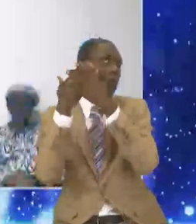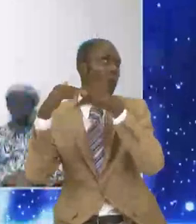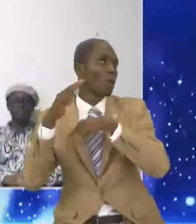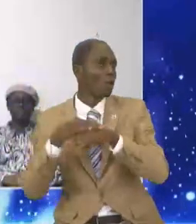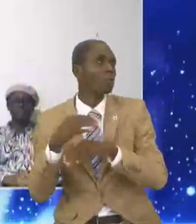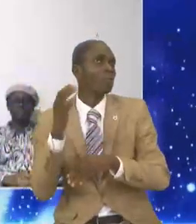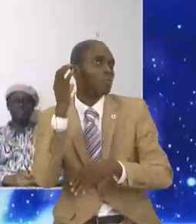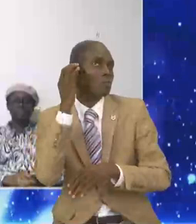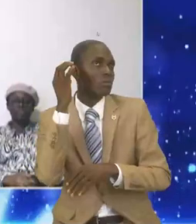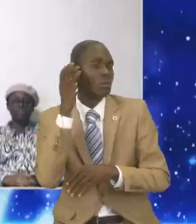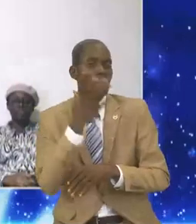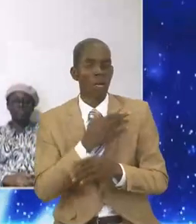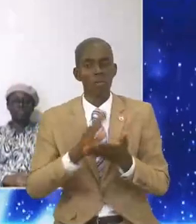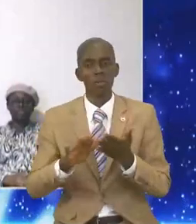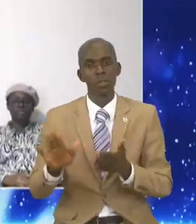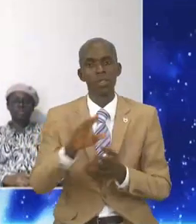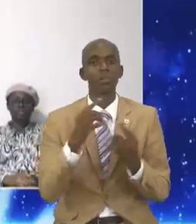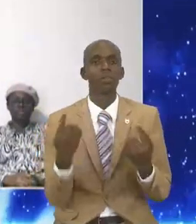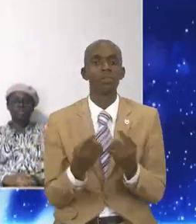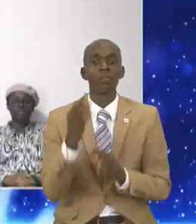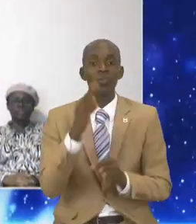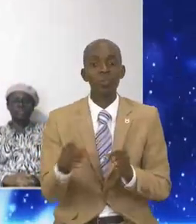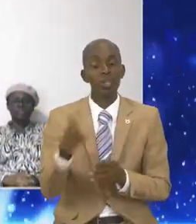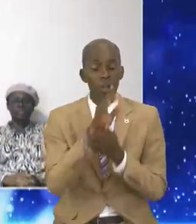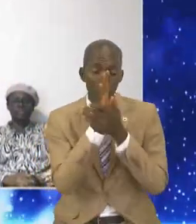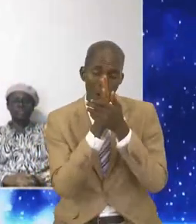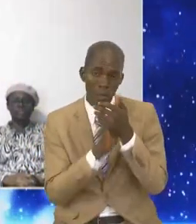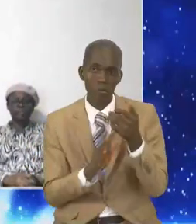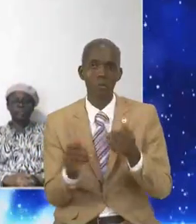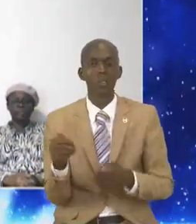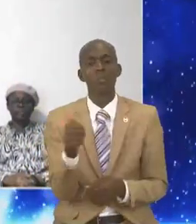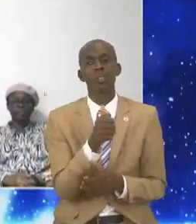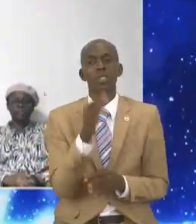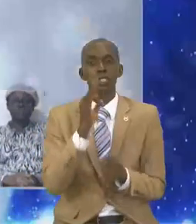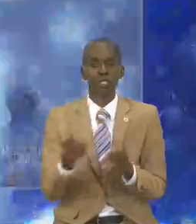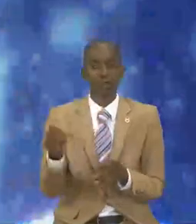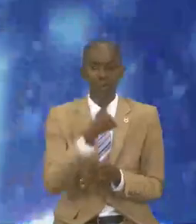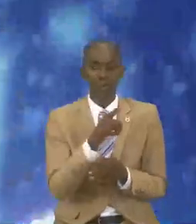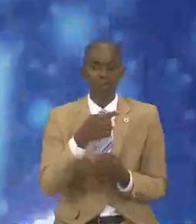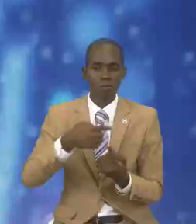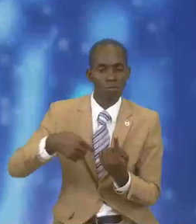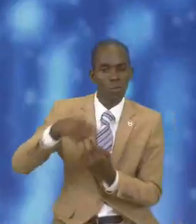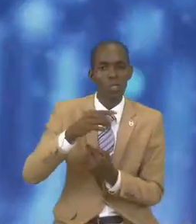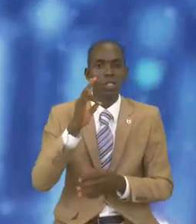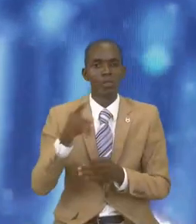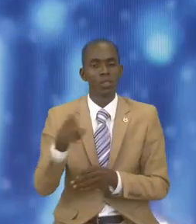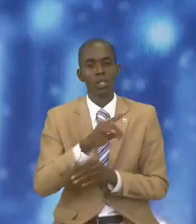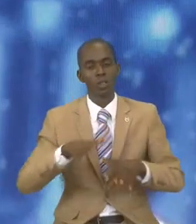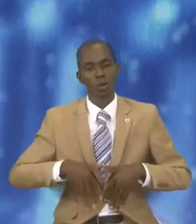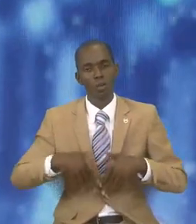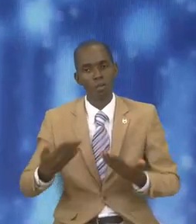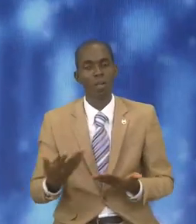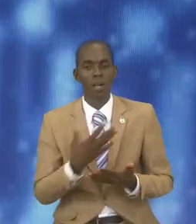pardonnerai son péché. S'ils s'humilient, s'ils changent,